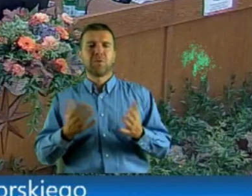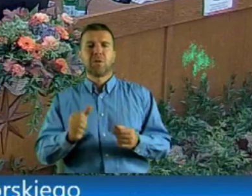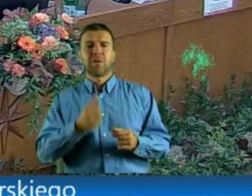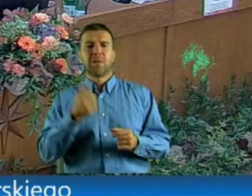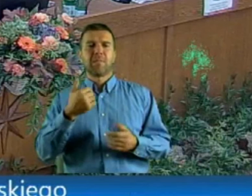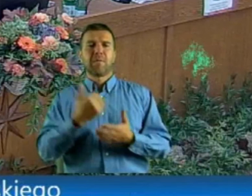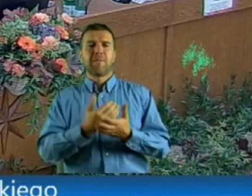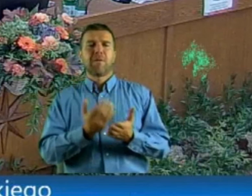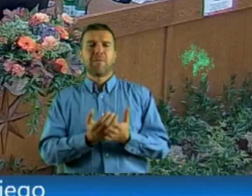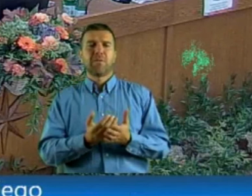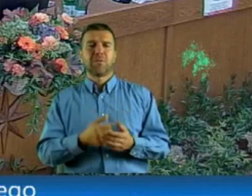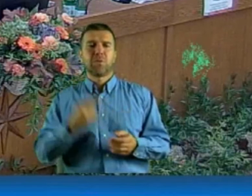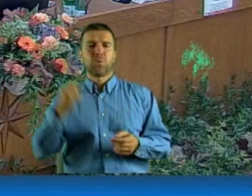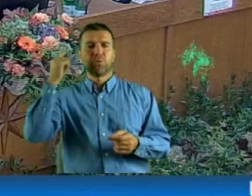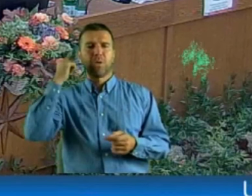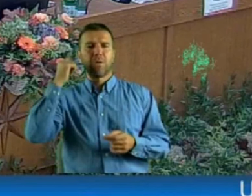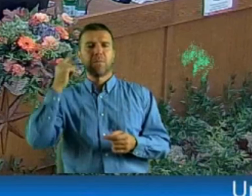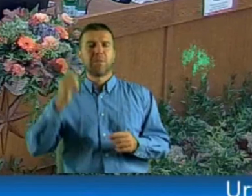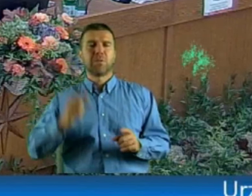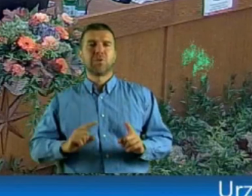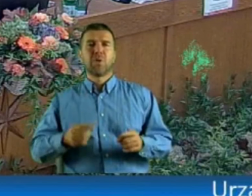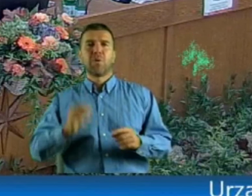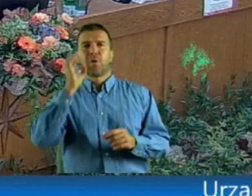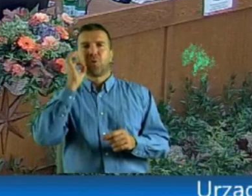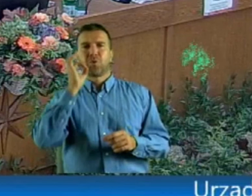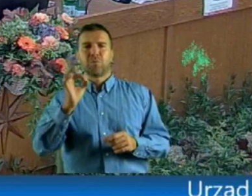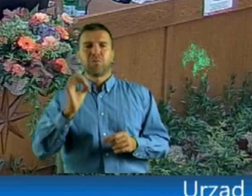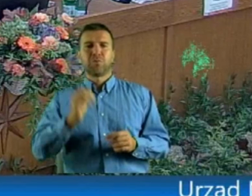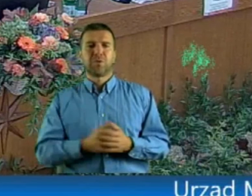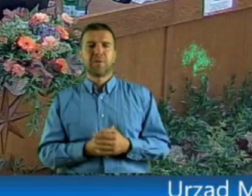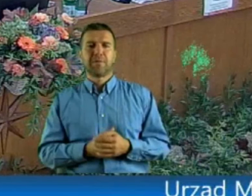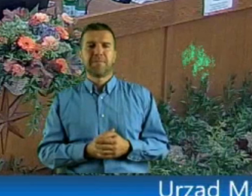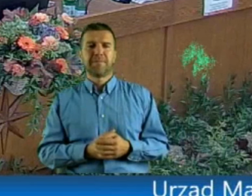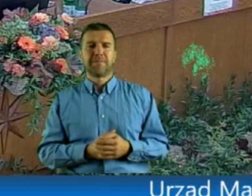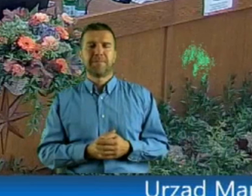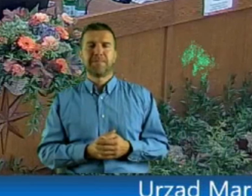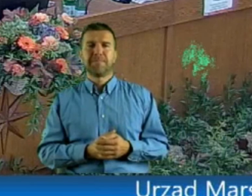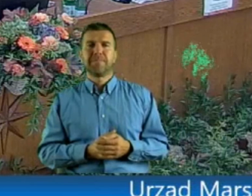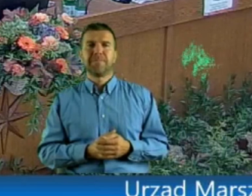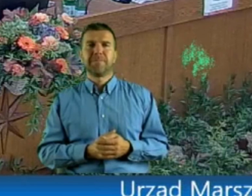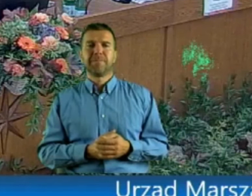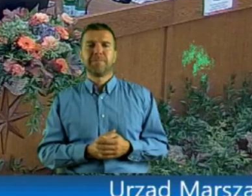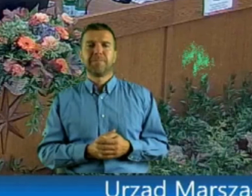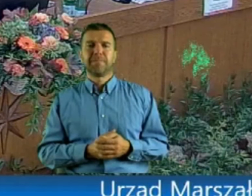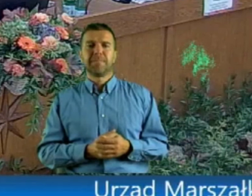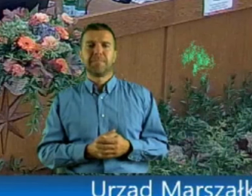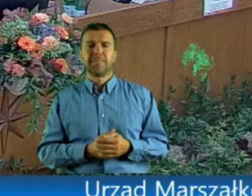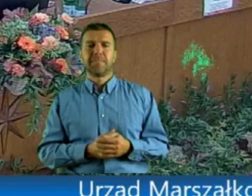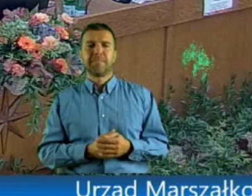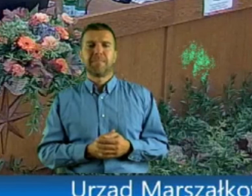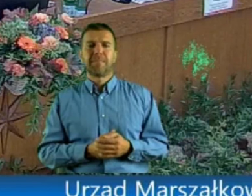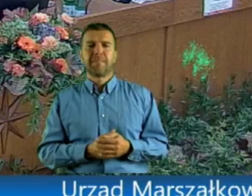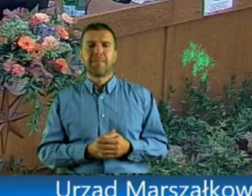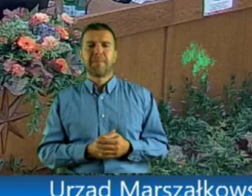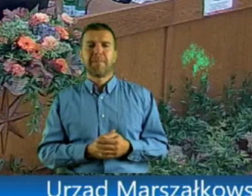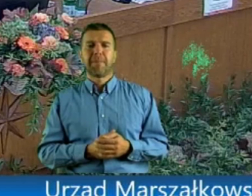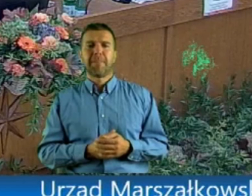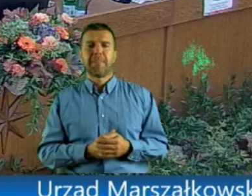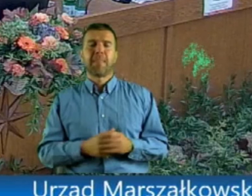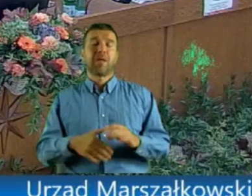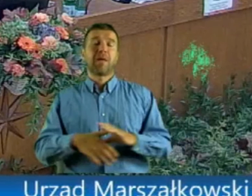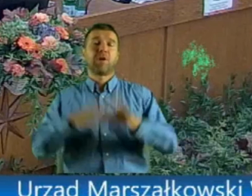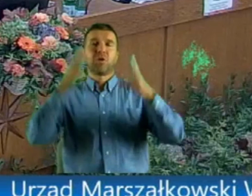z województw usłyszałem, że działa doskonale forum akurat innej branży, bo dyrektorów